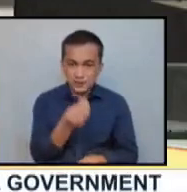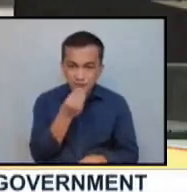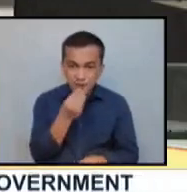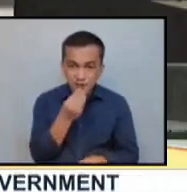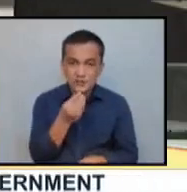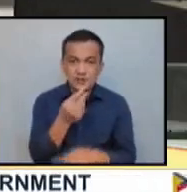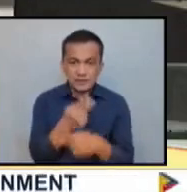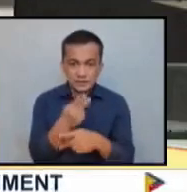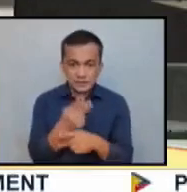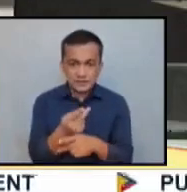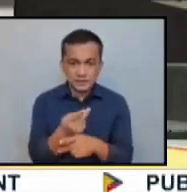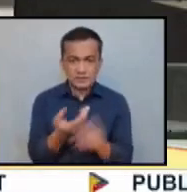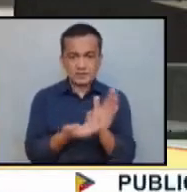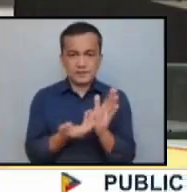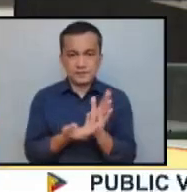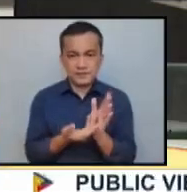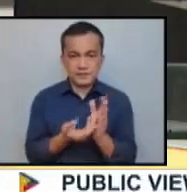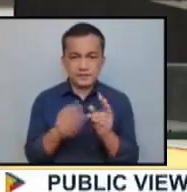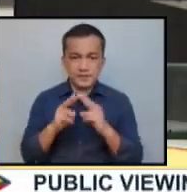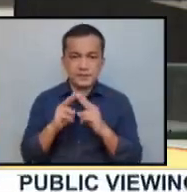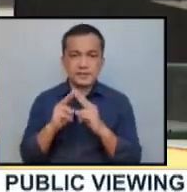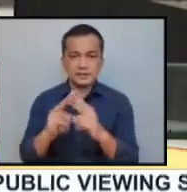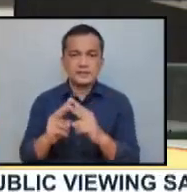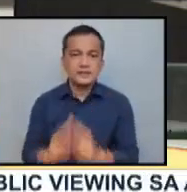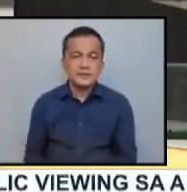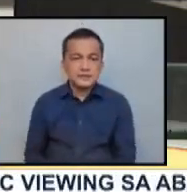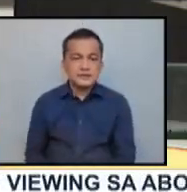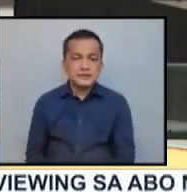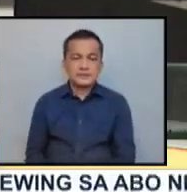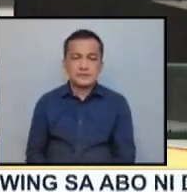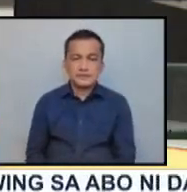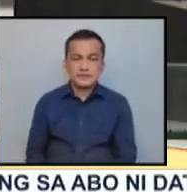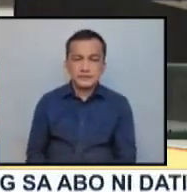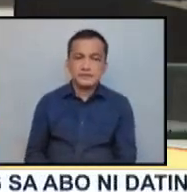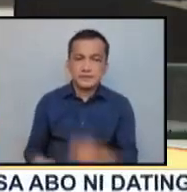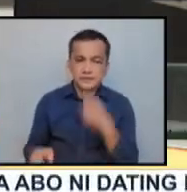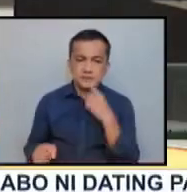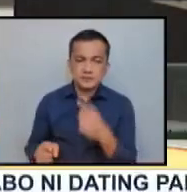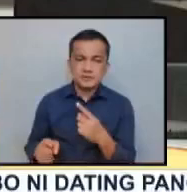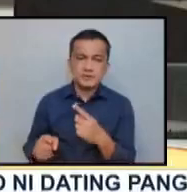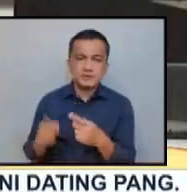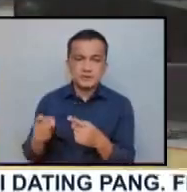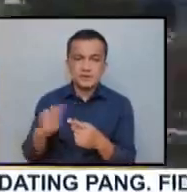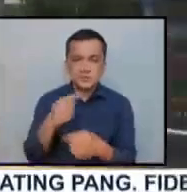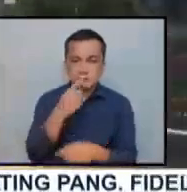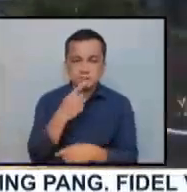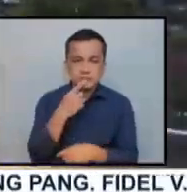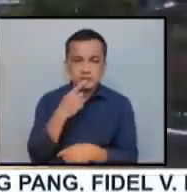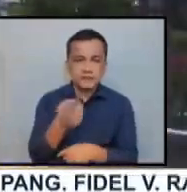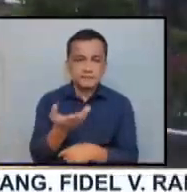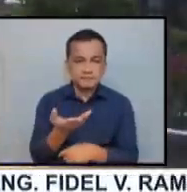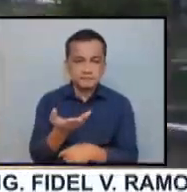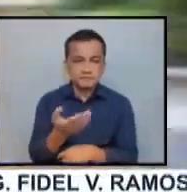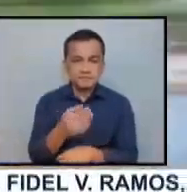ng Vigan. Makibiyahe tayo sa detalye ni Claisel Perdilla. Rise and shine, Clay!